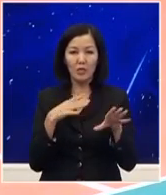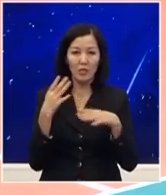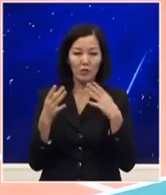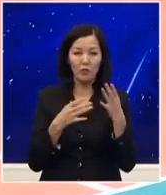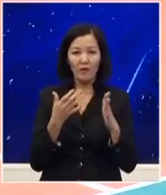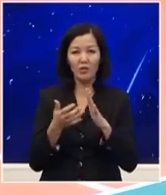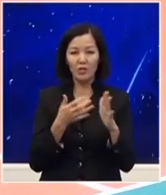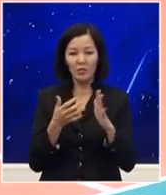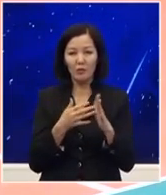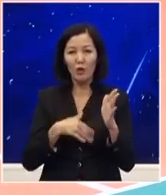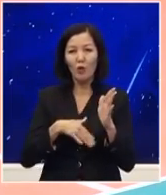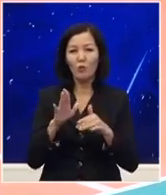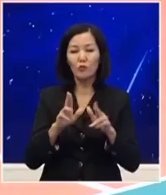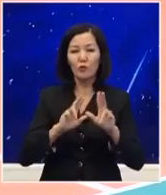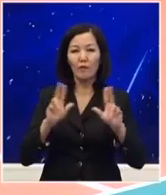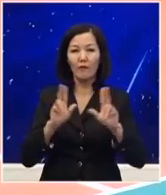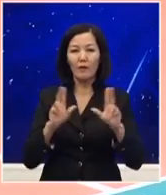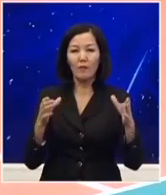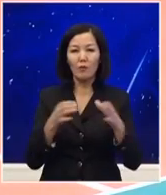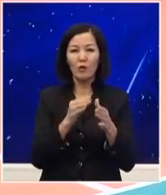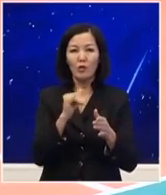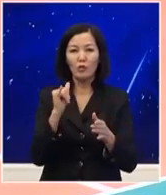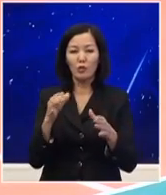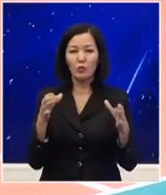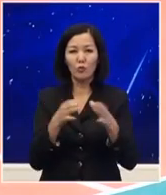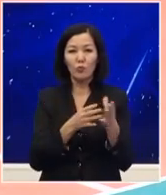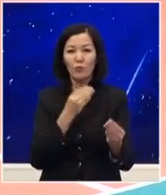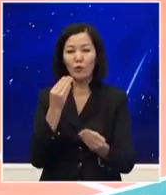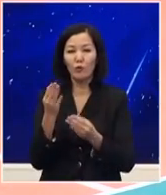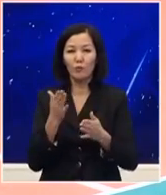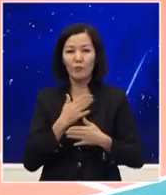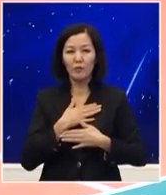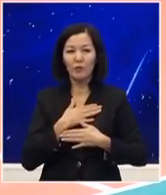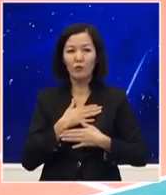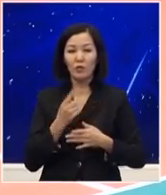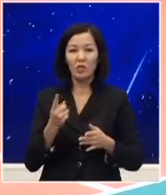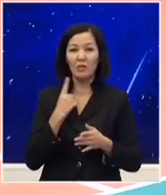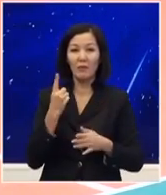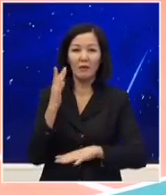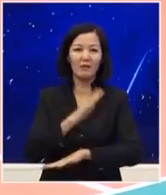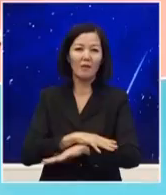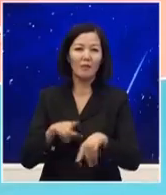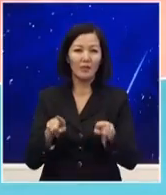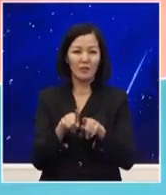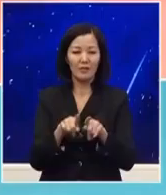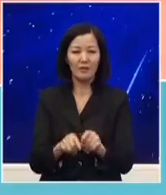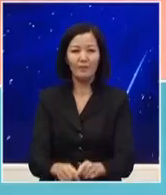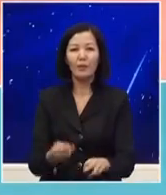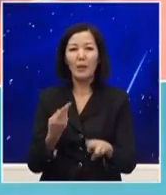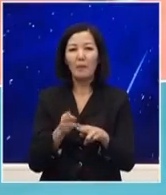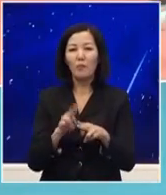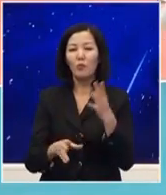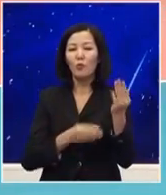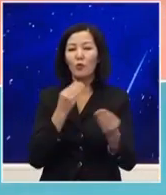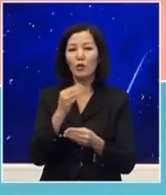ойған жоқ. Үздік волейболшылар мен жасақталған Жетісу клубымен ойнау біз үшін шеберлік сабағы болды. Бұл турнирде